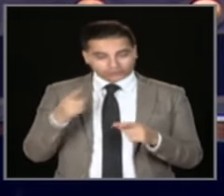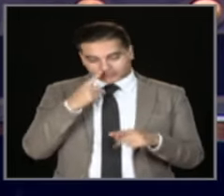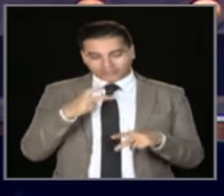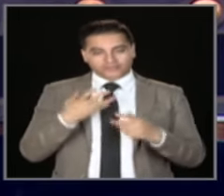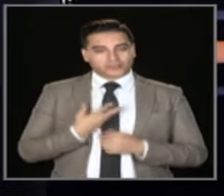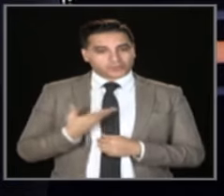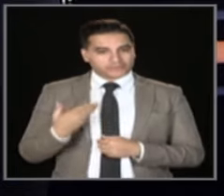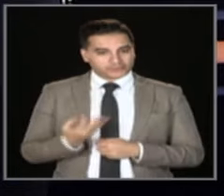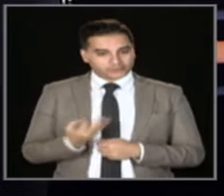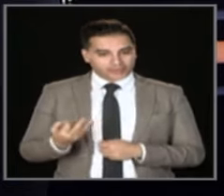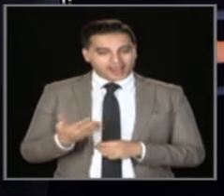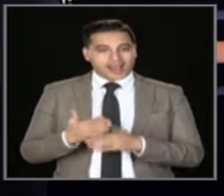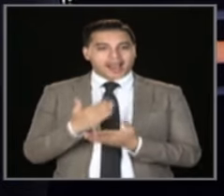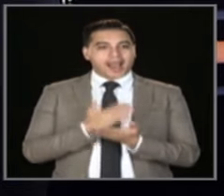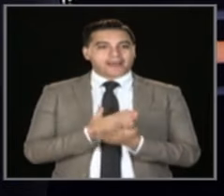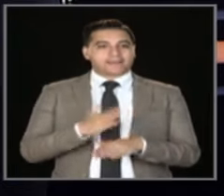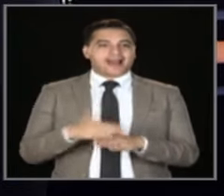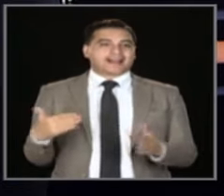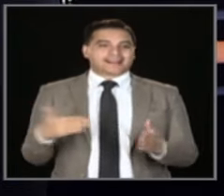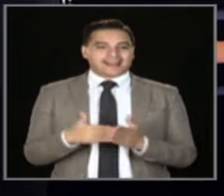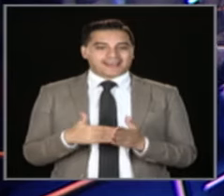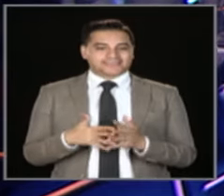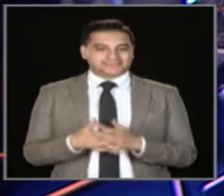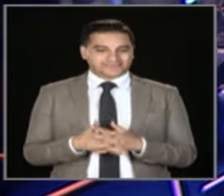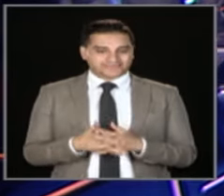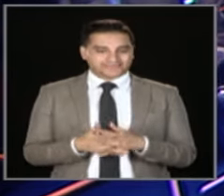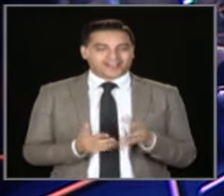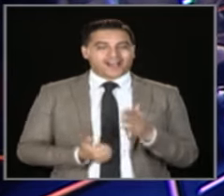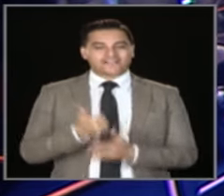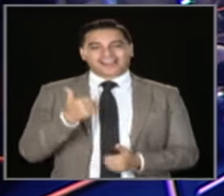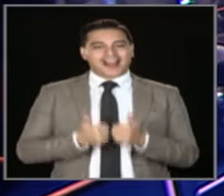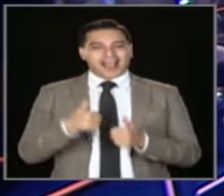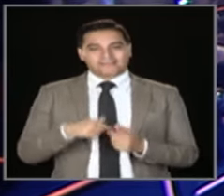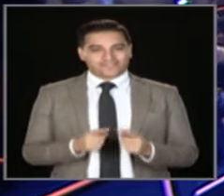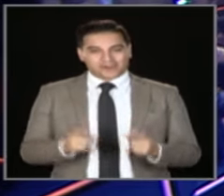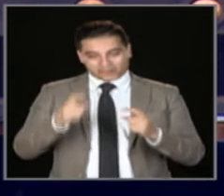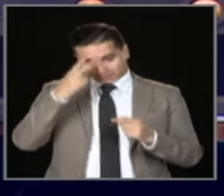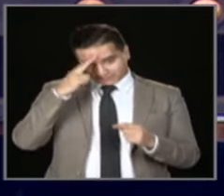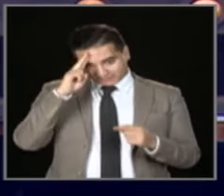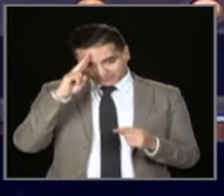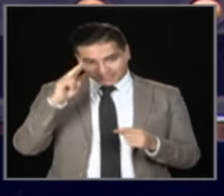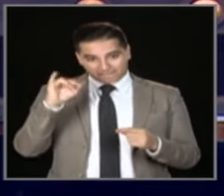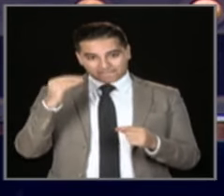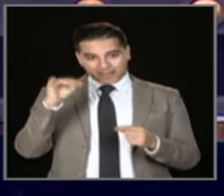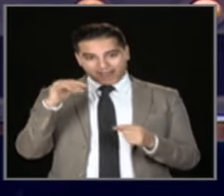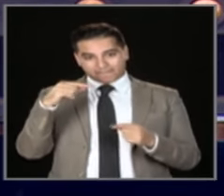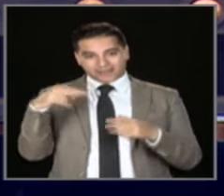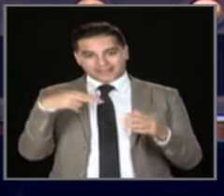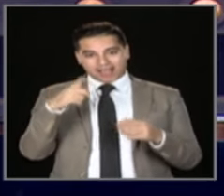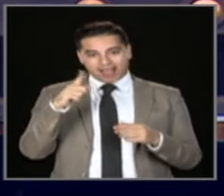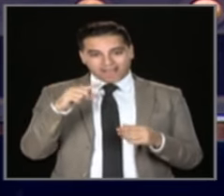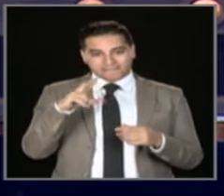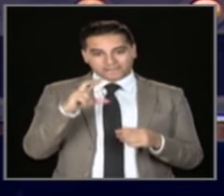نفس طبعاً قبل المباراة اللي جاية. الحمد لله. أفضل لاعب في ماتش النهاردة محمد عبد